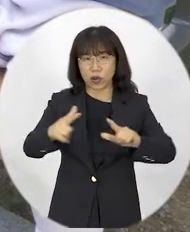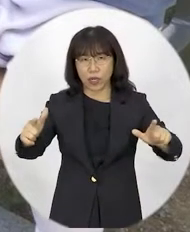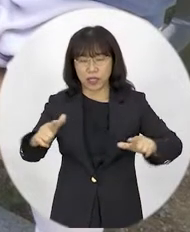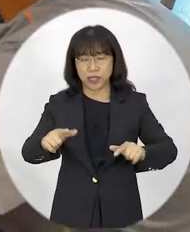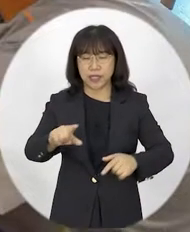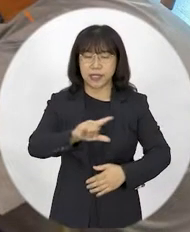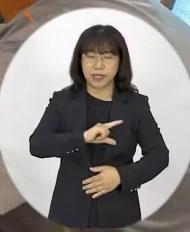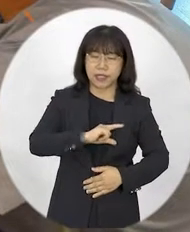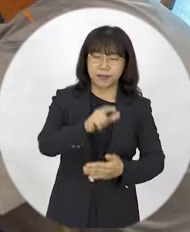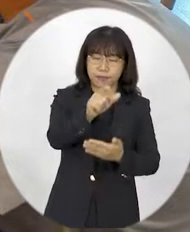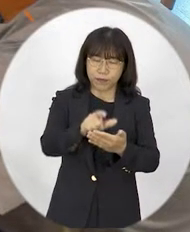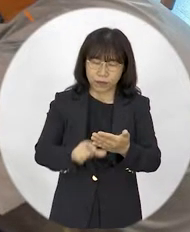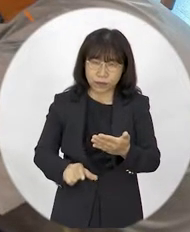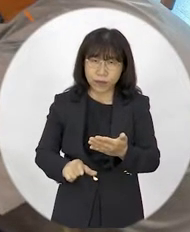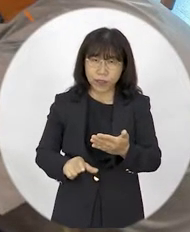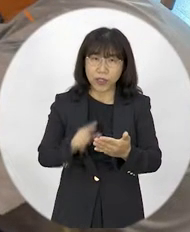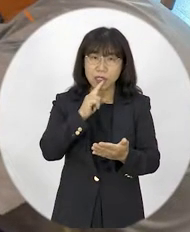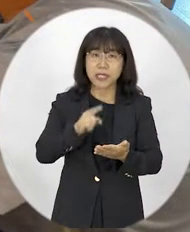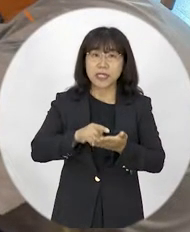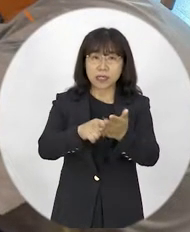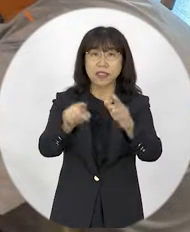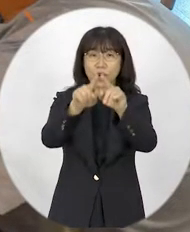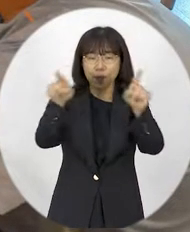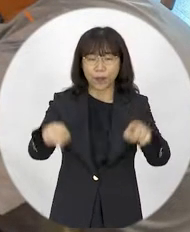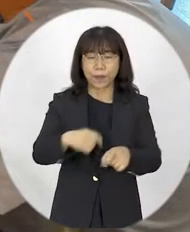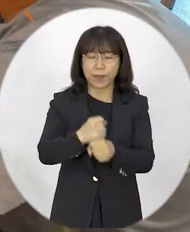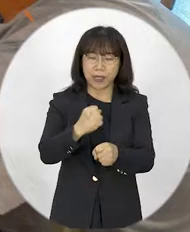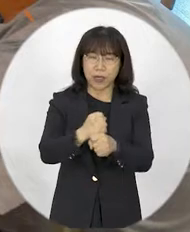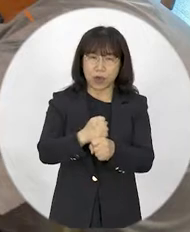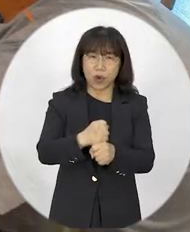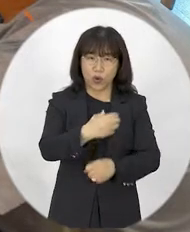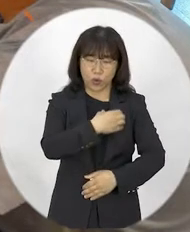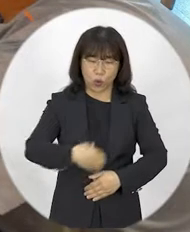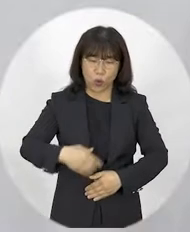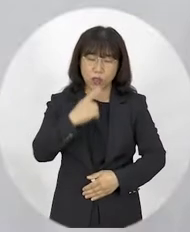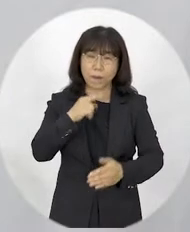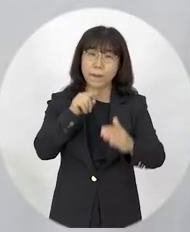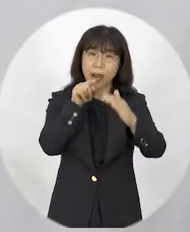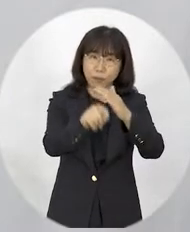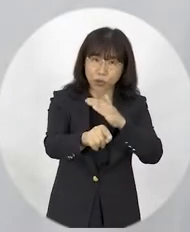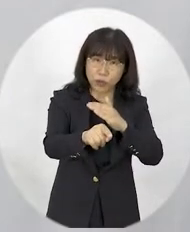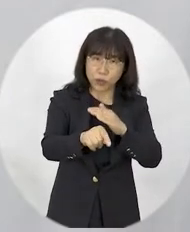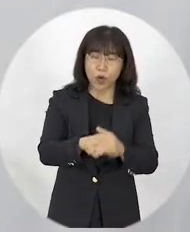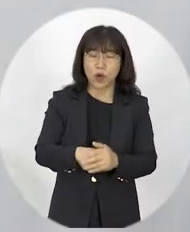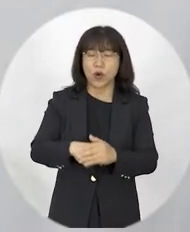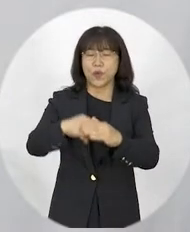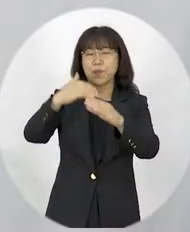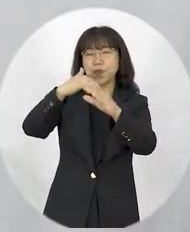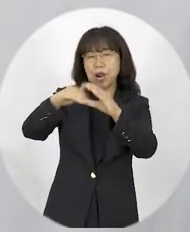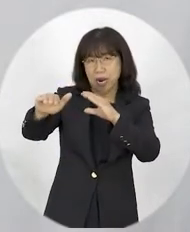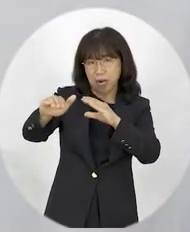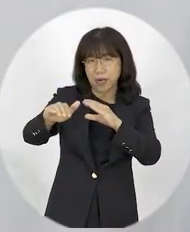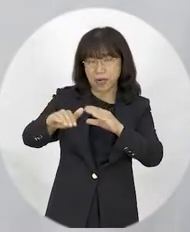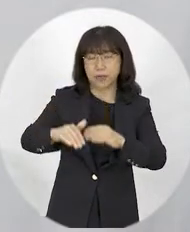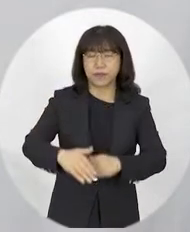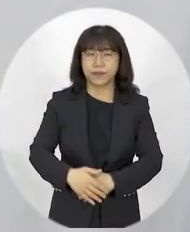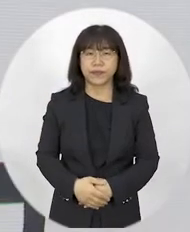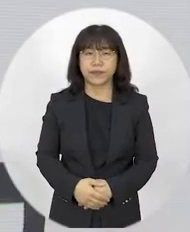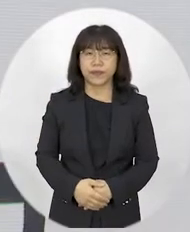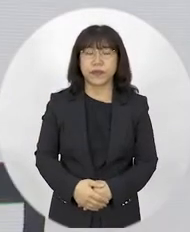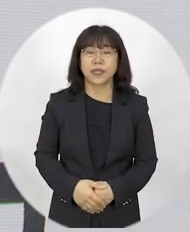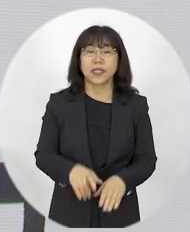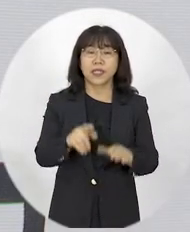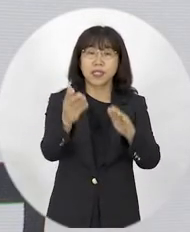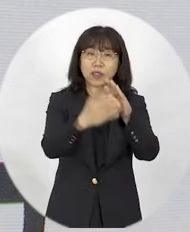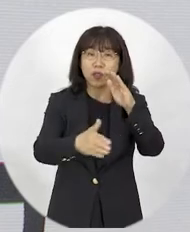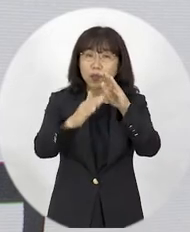참여자 명단 등 신청 서식을 작성해 동 주민센터를 방문하거나 담당자에게 전자 우편으로 제출하면